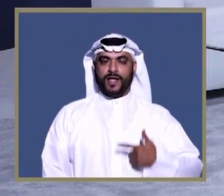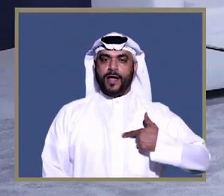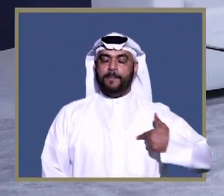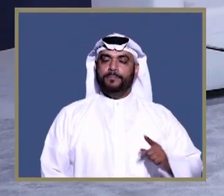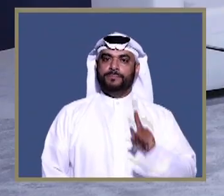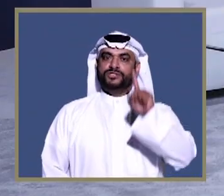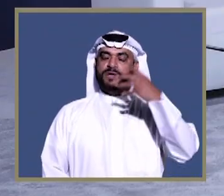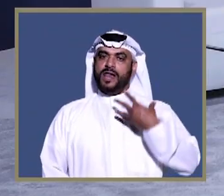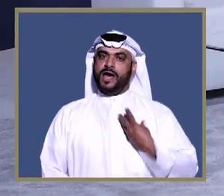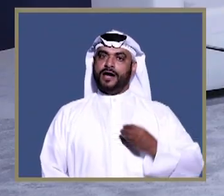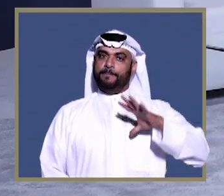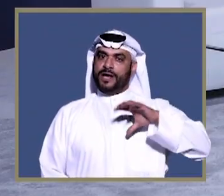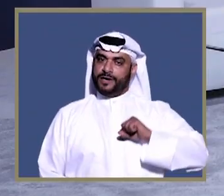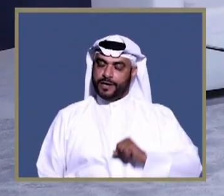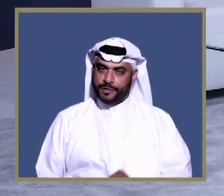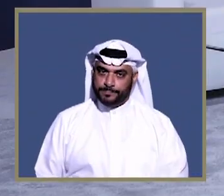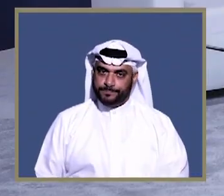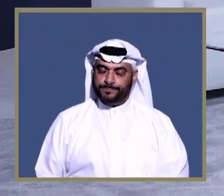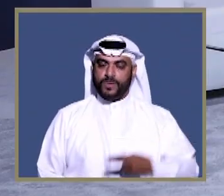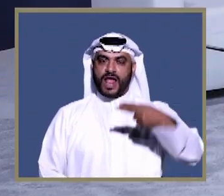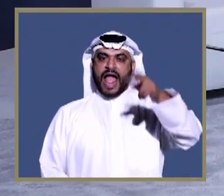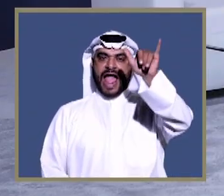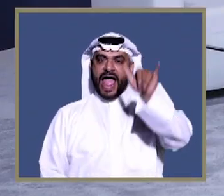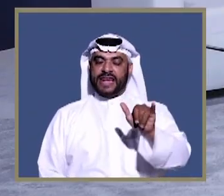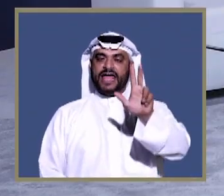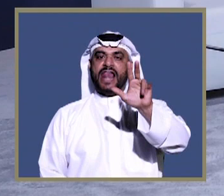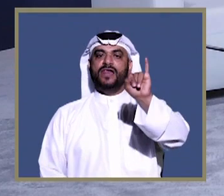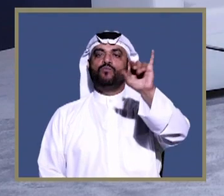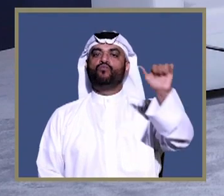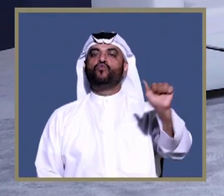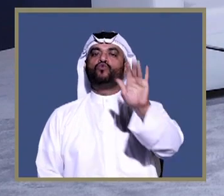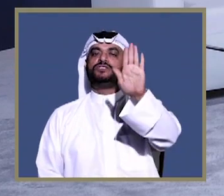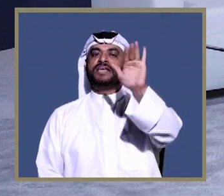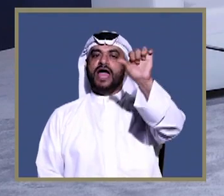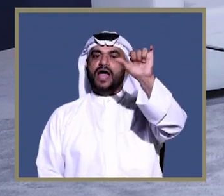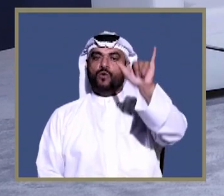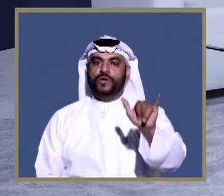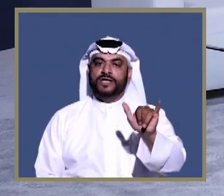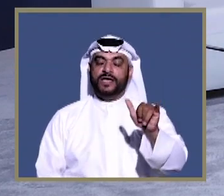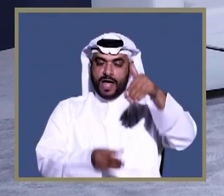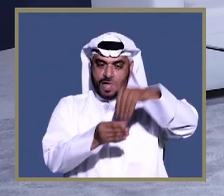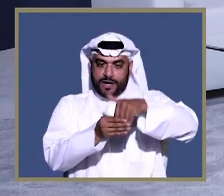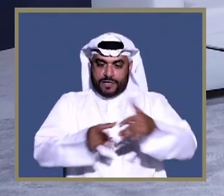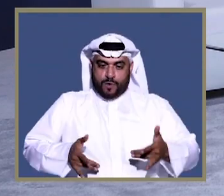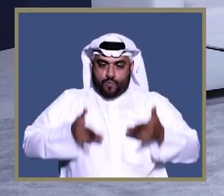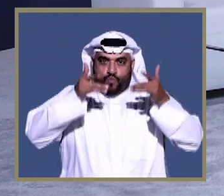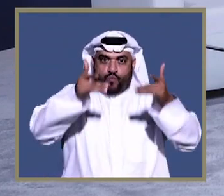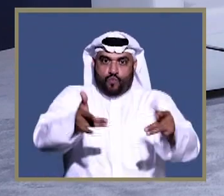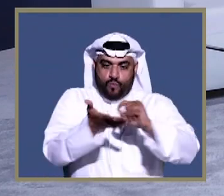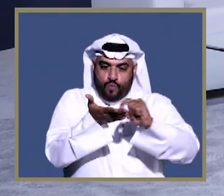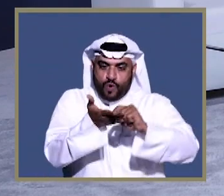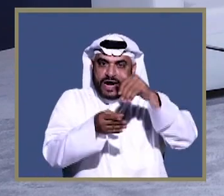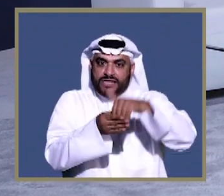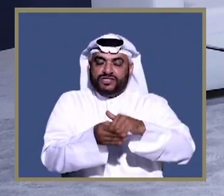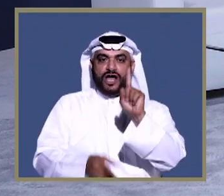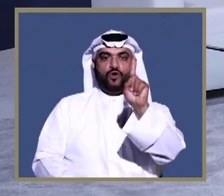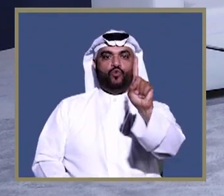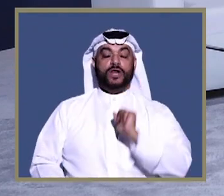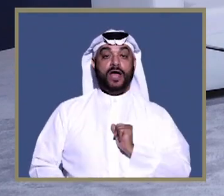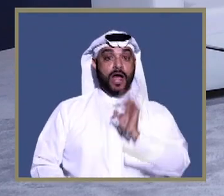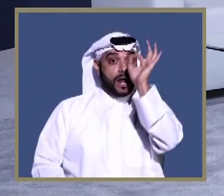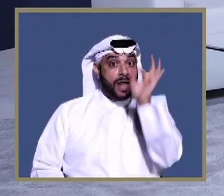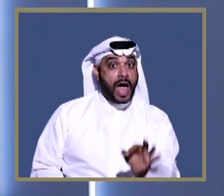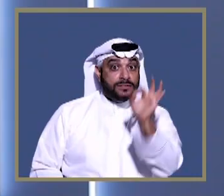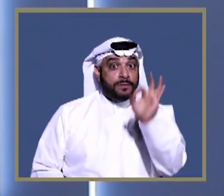بسم الله الرحمن الرحيم. علي الموسوي مرشح عن الدائرة الأولى. علشان ننجز ونصلح لازم نعرف